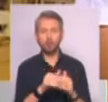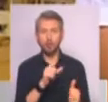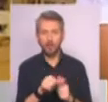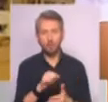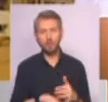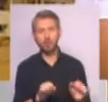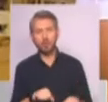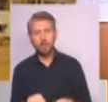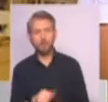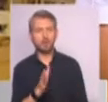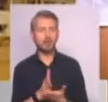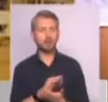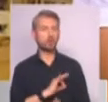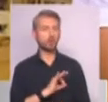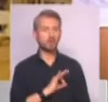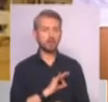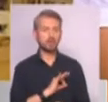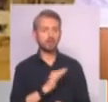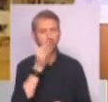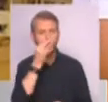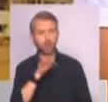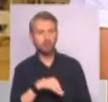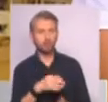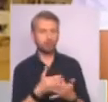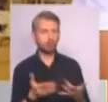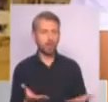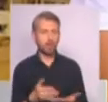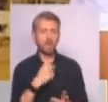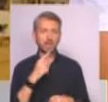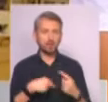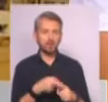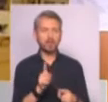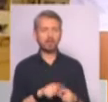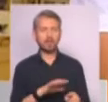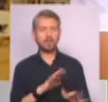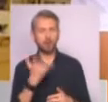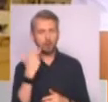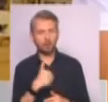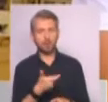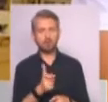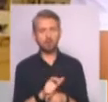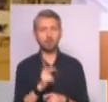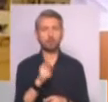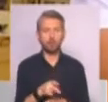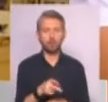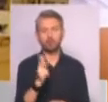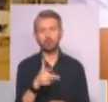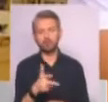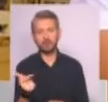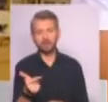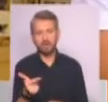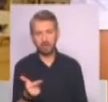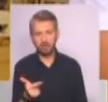можливостей там наявності юристів, навиків, якихось інших. Ну, зазвичай це відбувається, коли вже там більше 2 тисяч, 3 тисяч